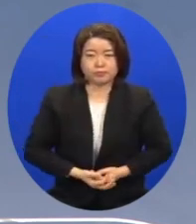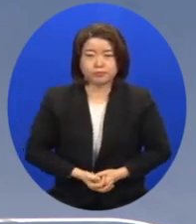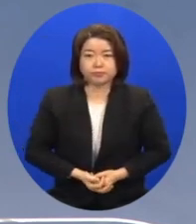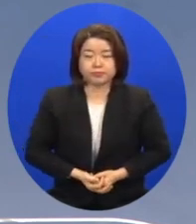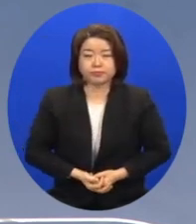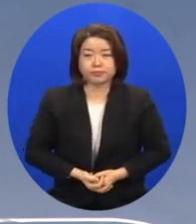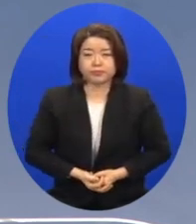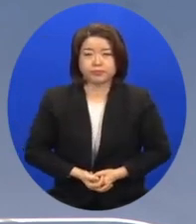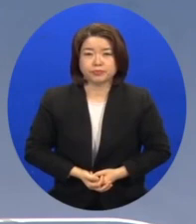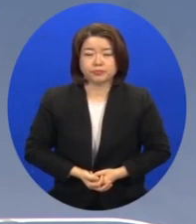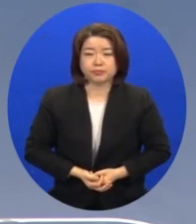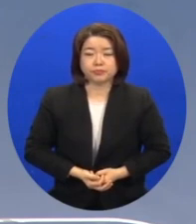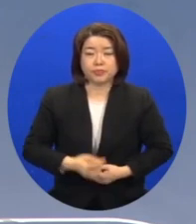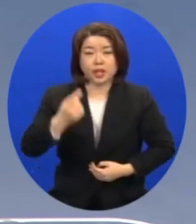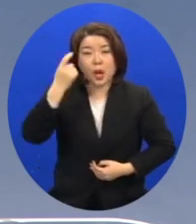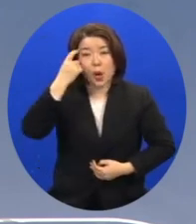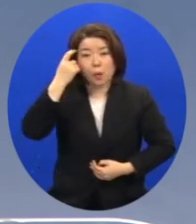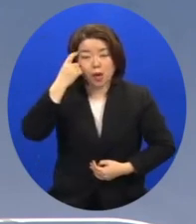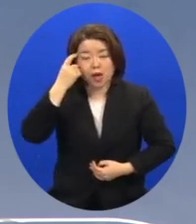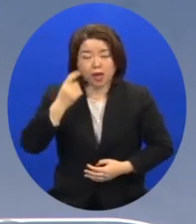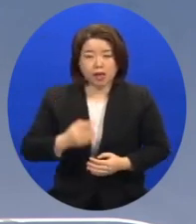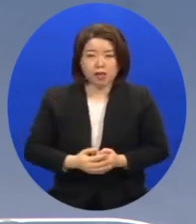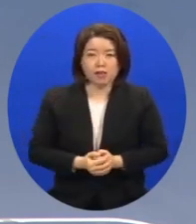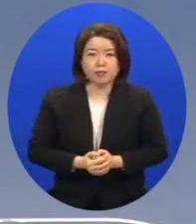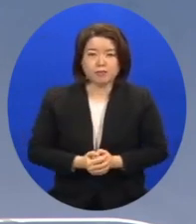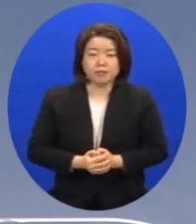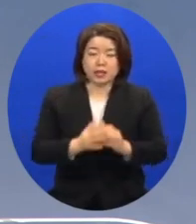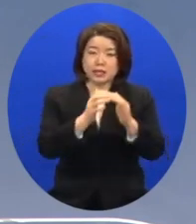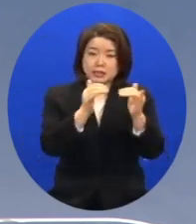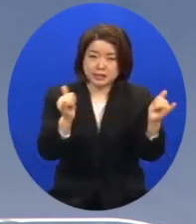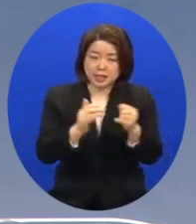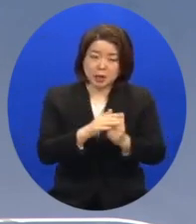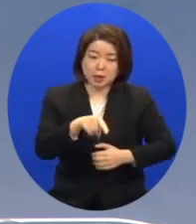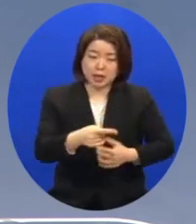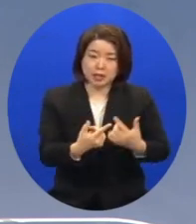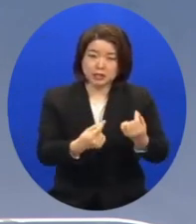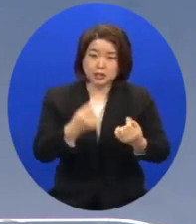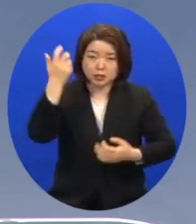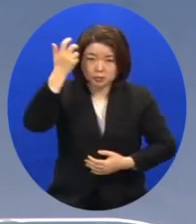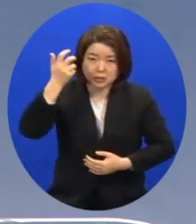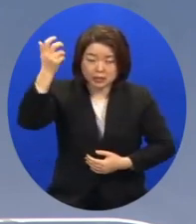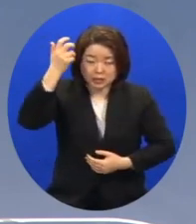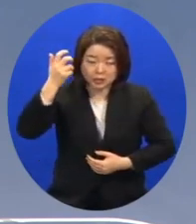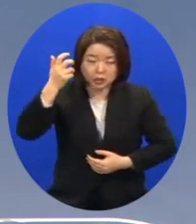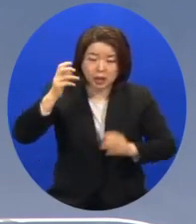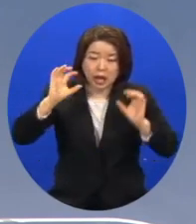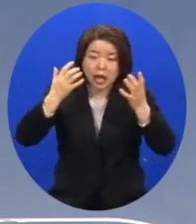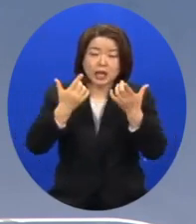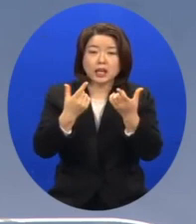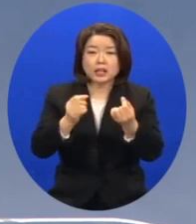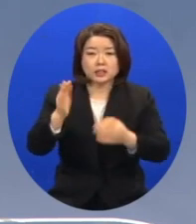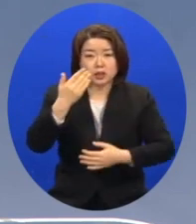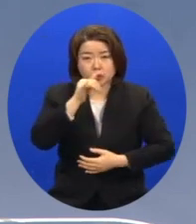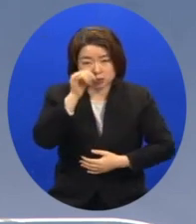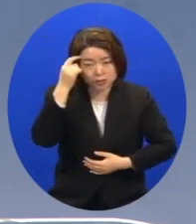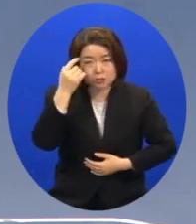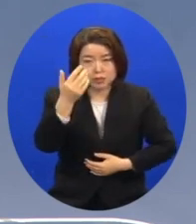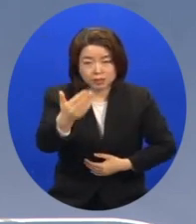여러분 왜 도대체 사람들이 이처럼 영적으로 어린아이 같이 되는 거죠